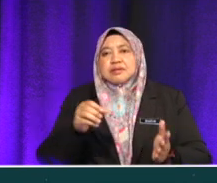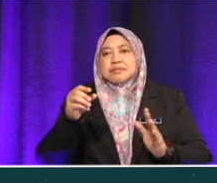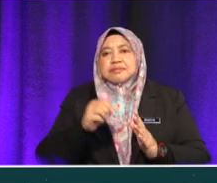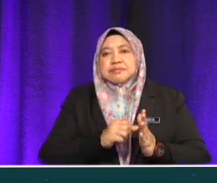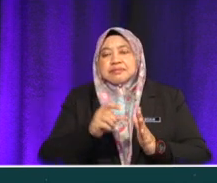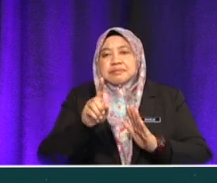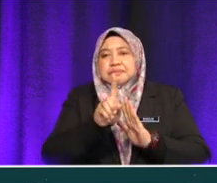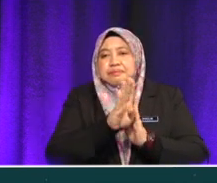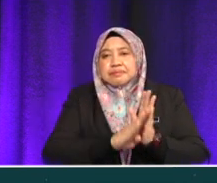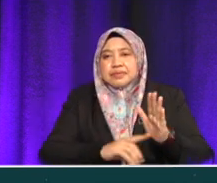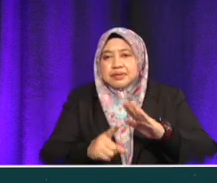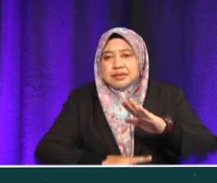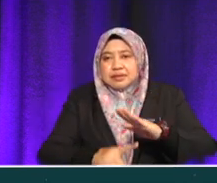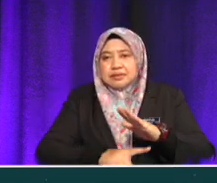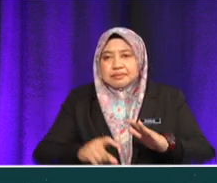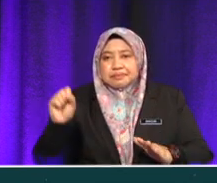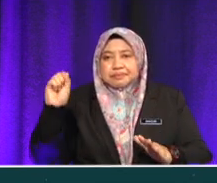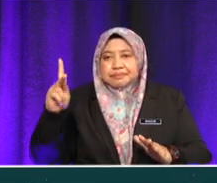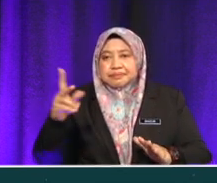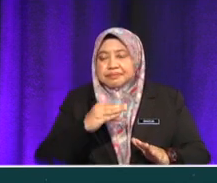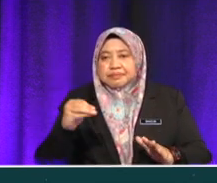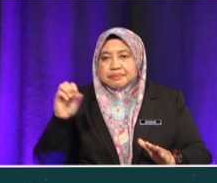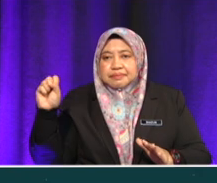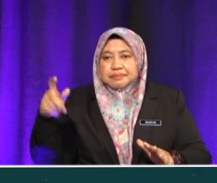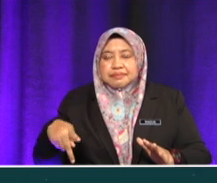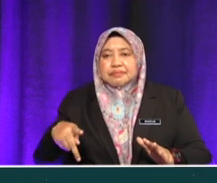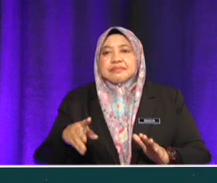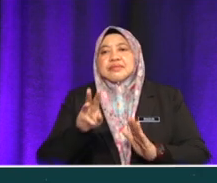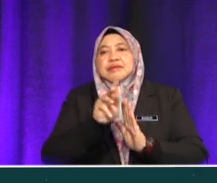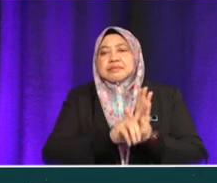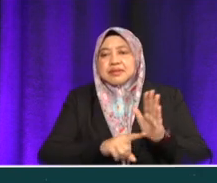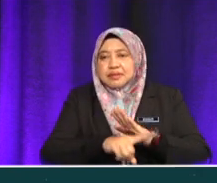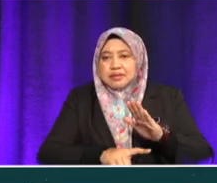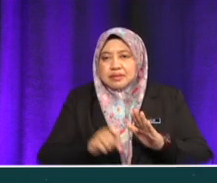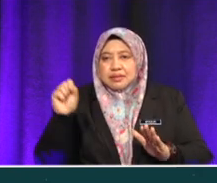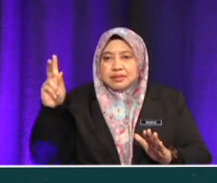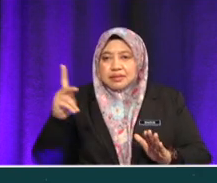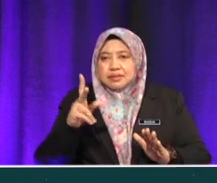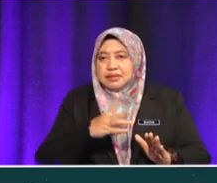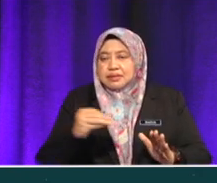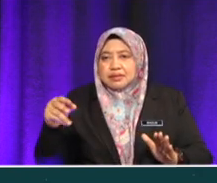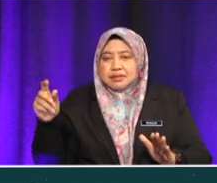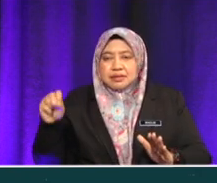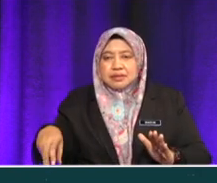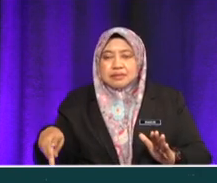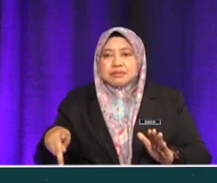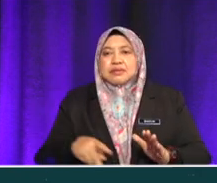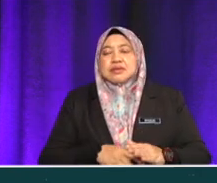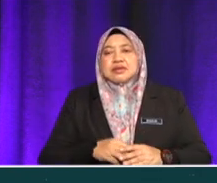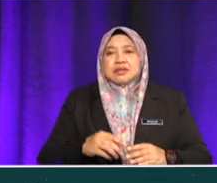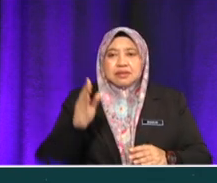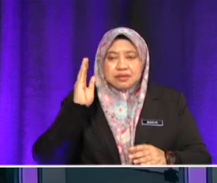dan berdasarkan Ski dan SP inilah guru-guru akan mentakzir murid-murid dan memberi mereka tahap penguasaan yang